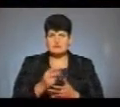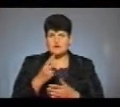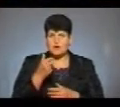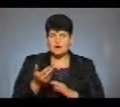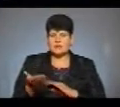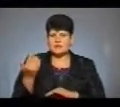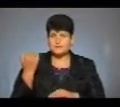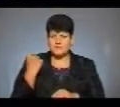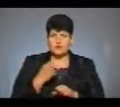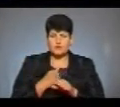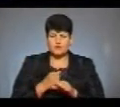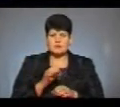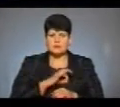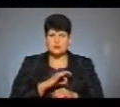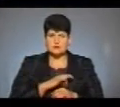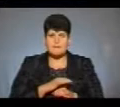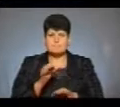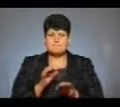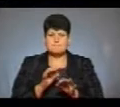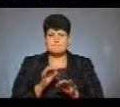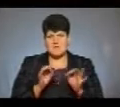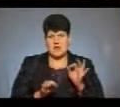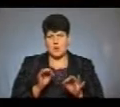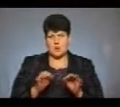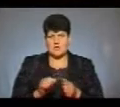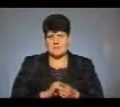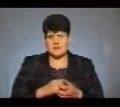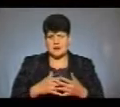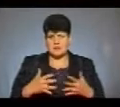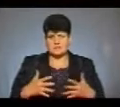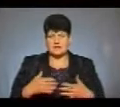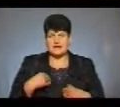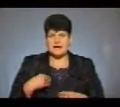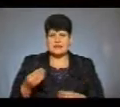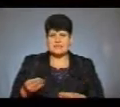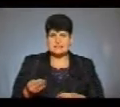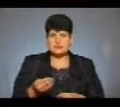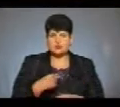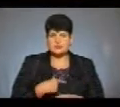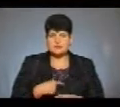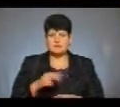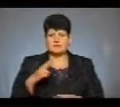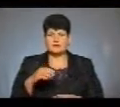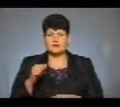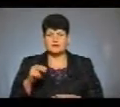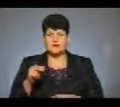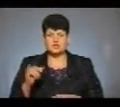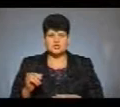2 роки тому. У роботі використовує природні матеріали. Я сію в себе на дачі озиме